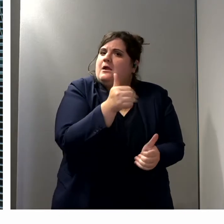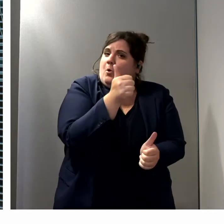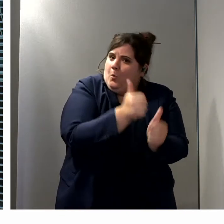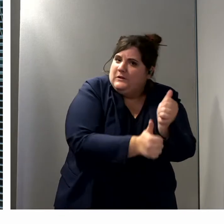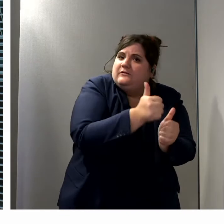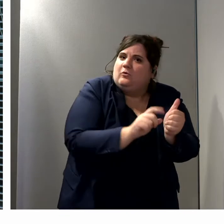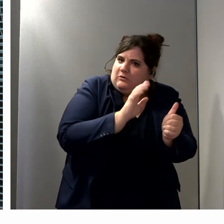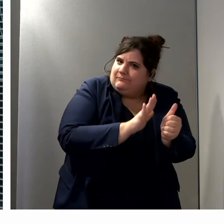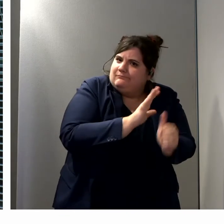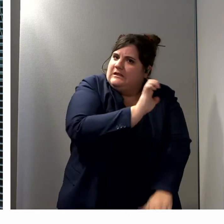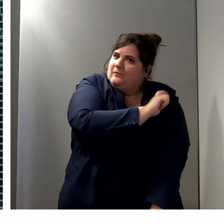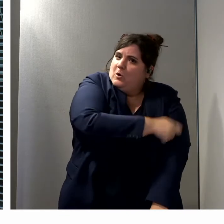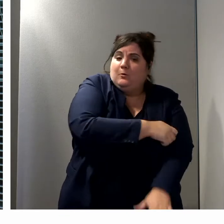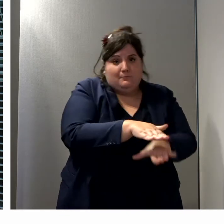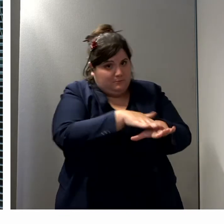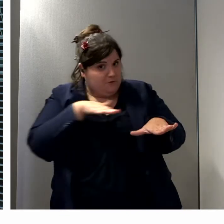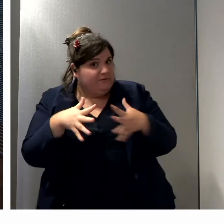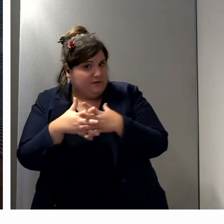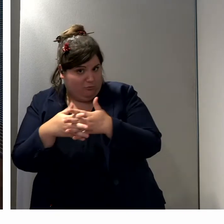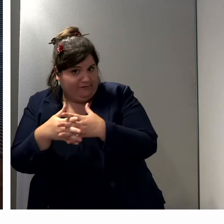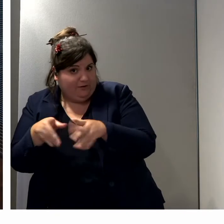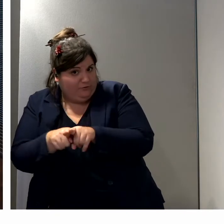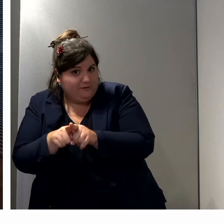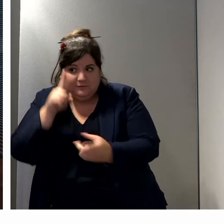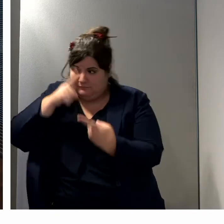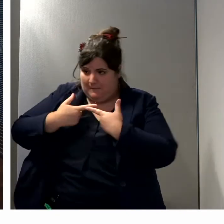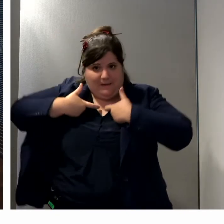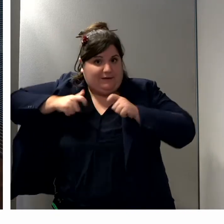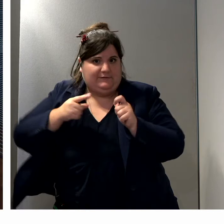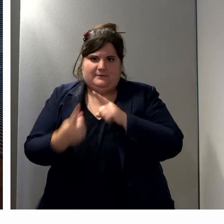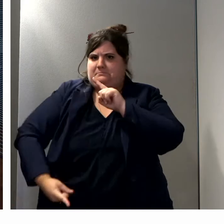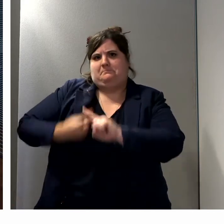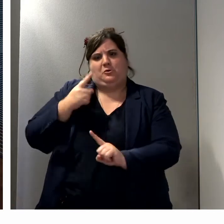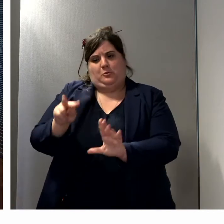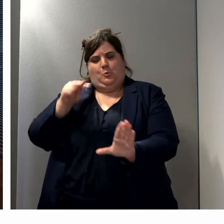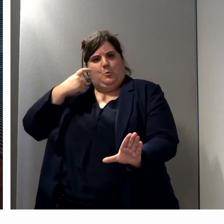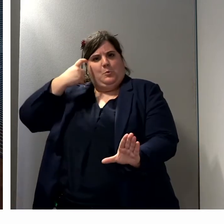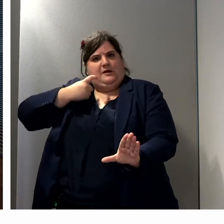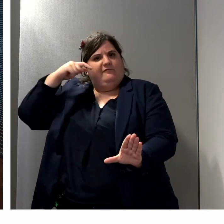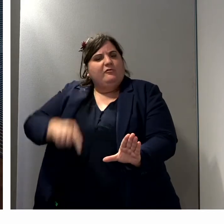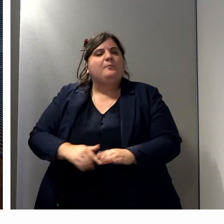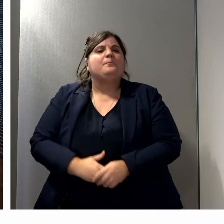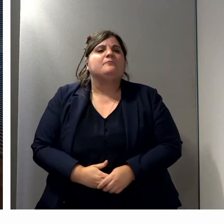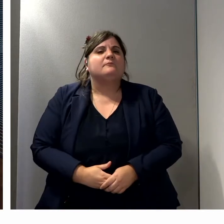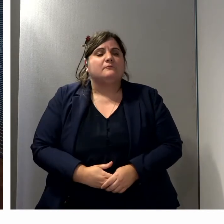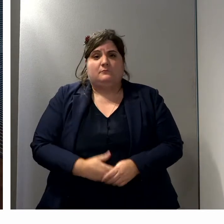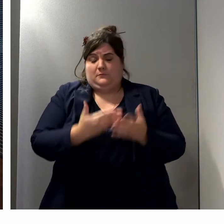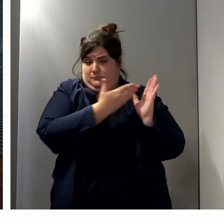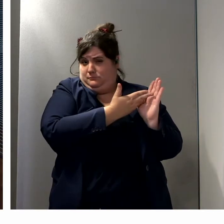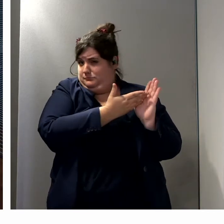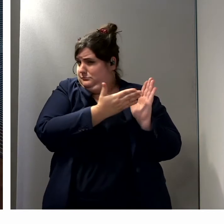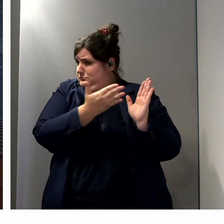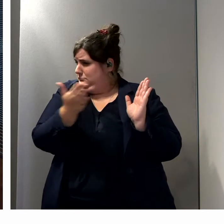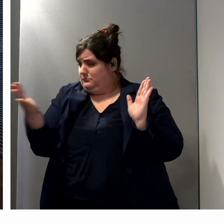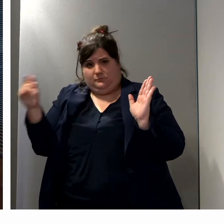de loisirs est à la base concernée par ces questions d'accessibilité. Et il est pour nous aussi important de résoudre finalement tous